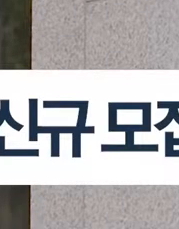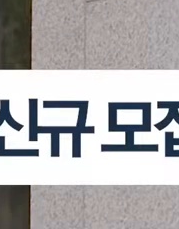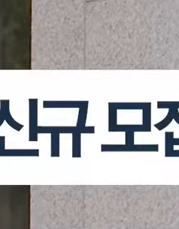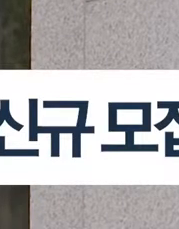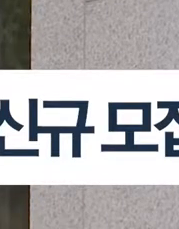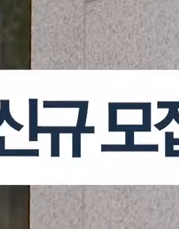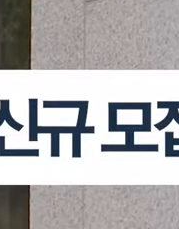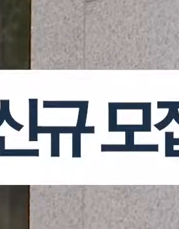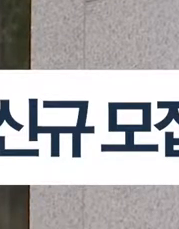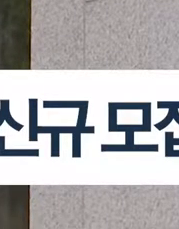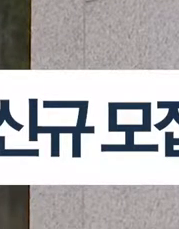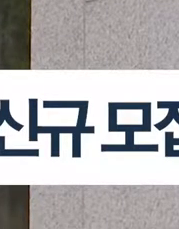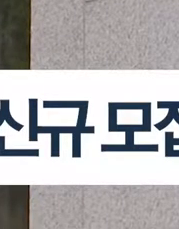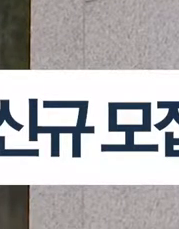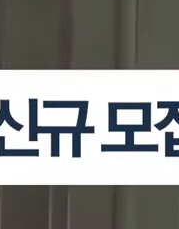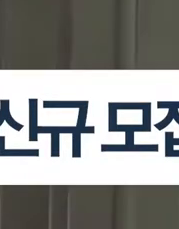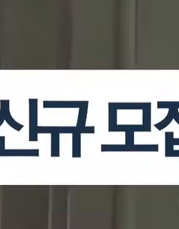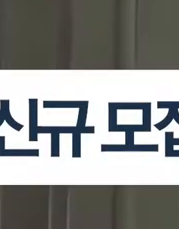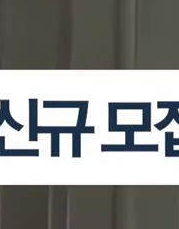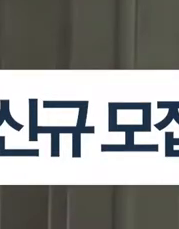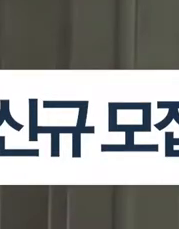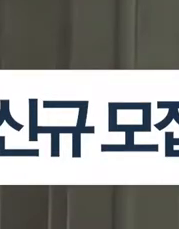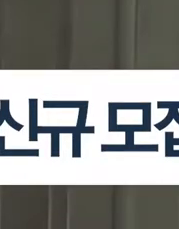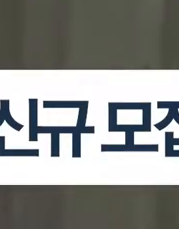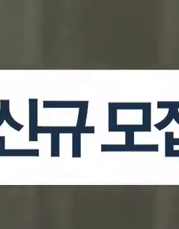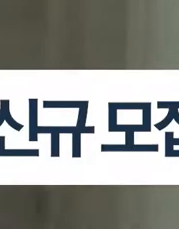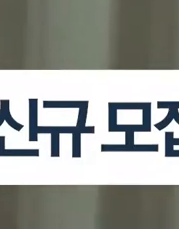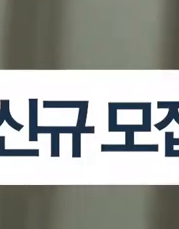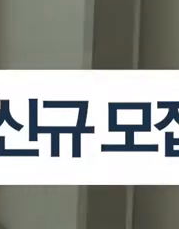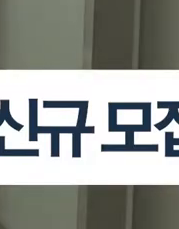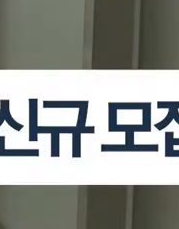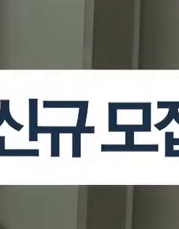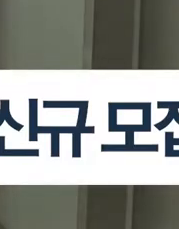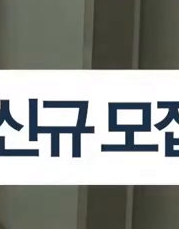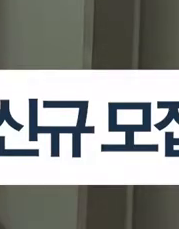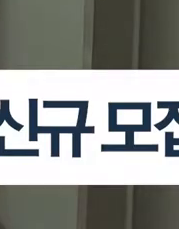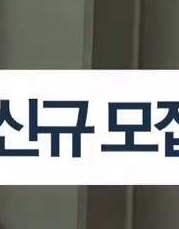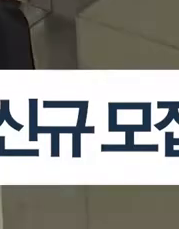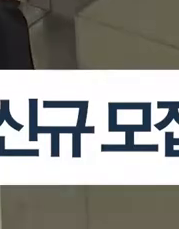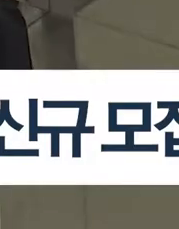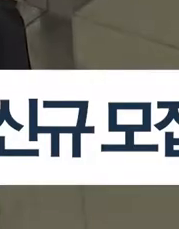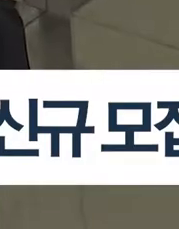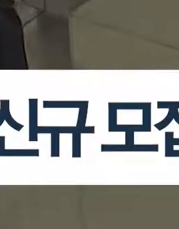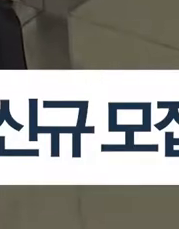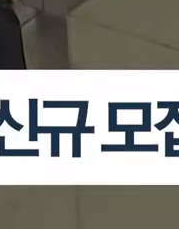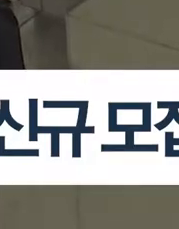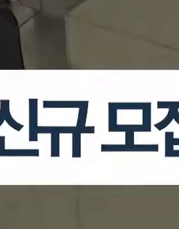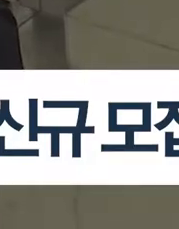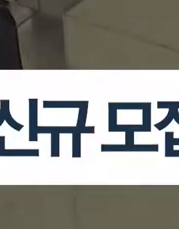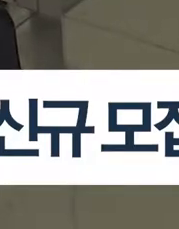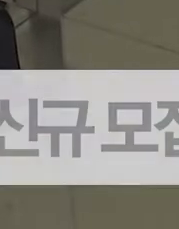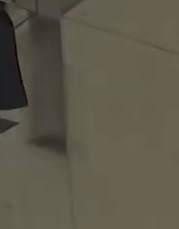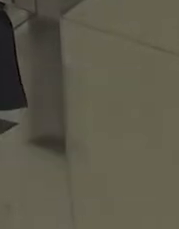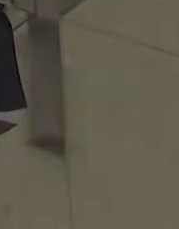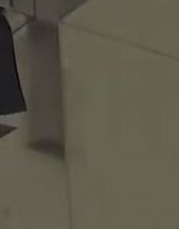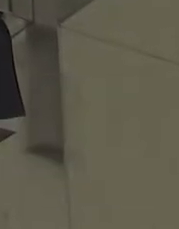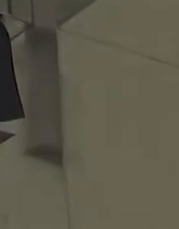강서구가 사회적 경제기업의 보금자리를 마련하고 입주를 원하는 사회적 경제기업과 예비창업자를